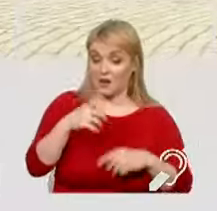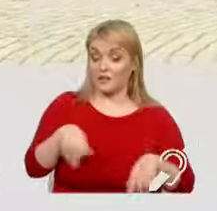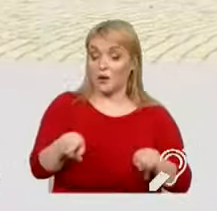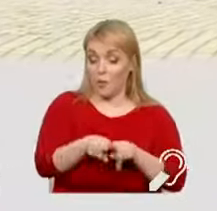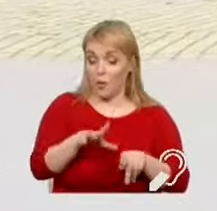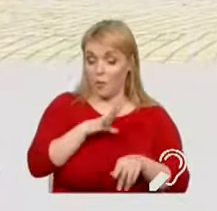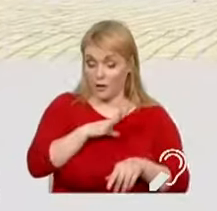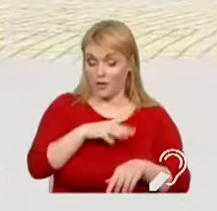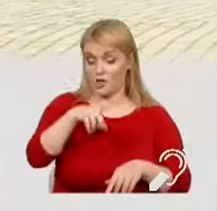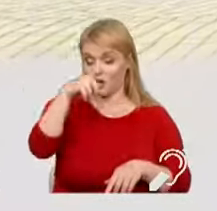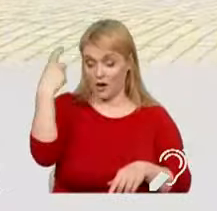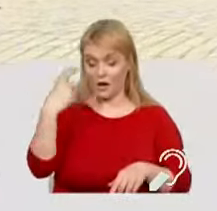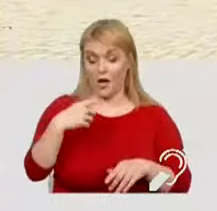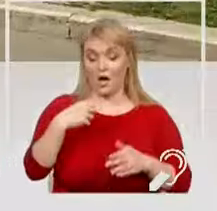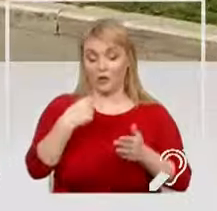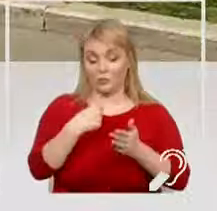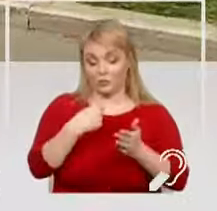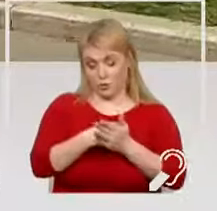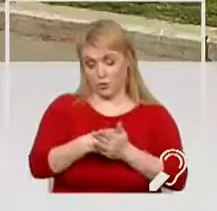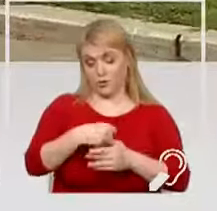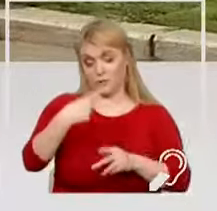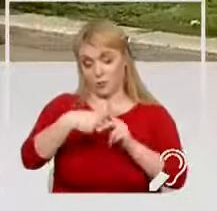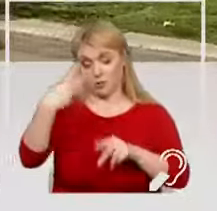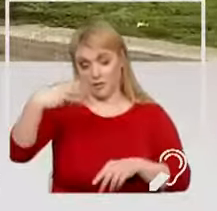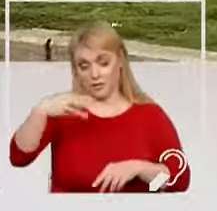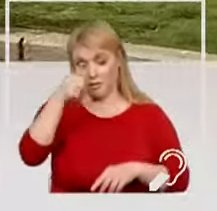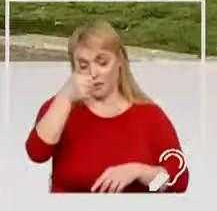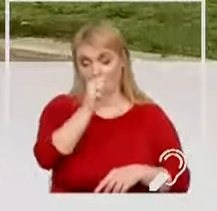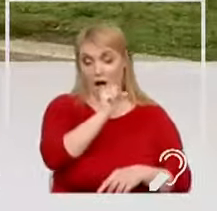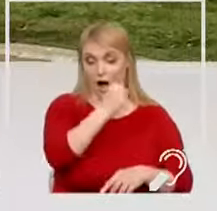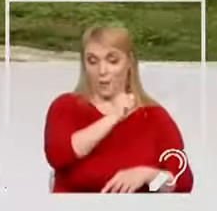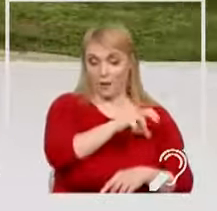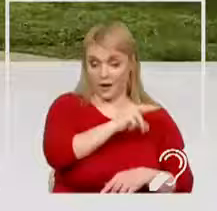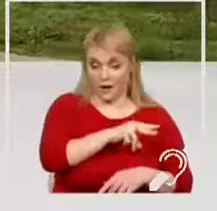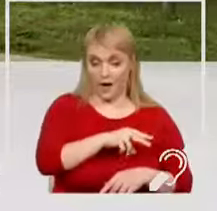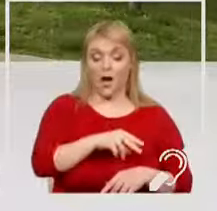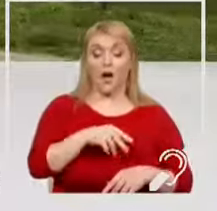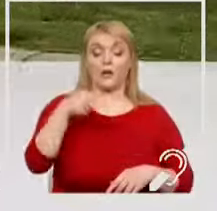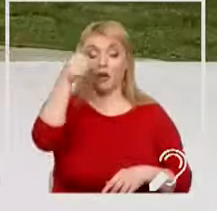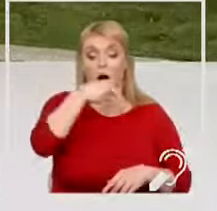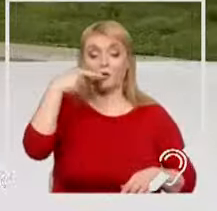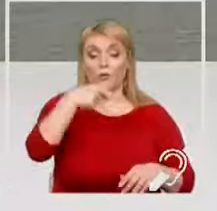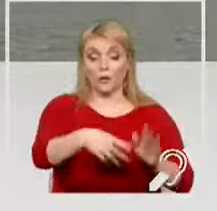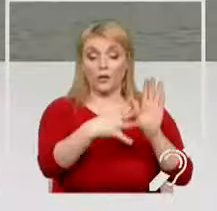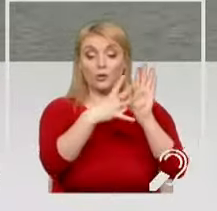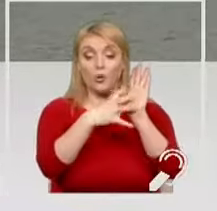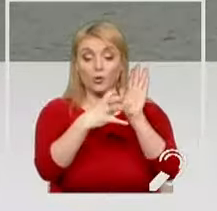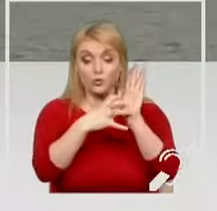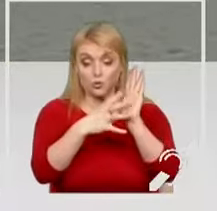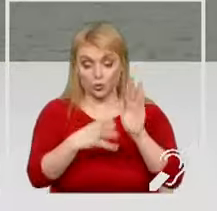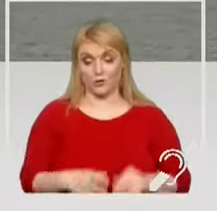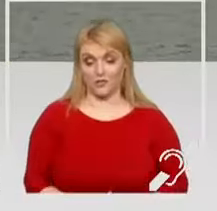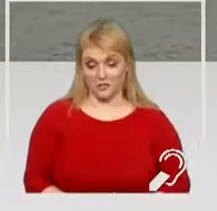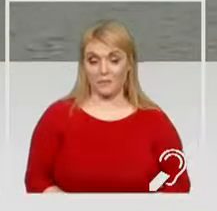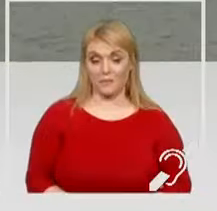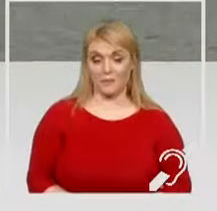fost înregistrate maxime de 31 de grade în prima decadă a lunii aprilie. Temperaturile de la sfârșitul lunii martie însă au